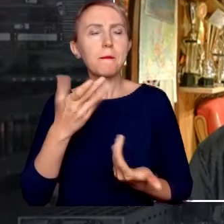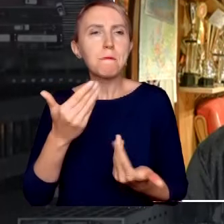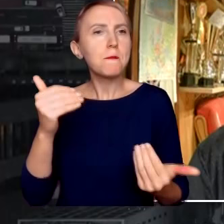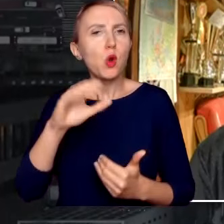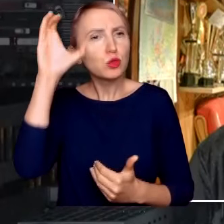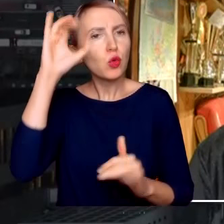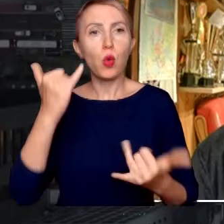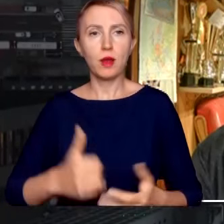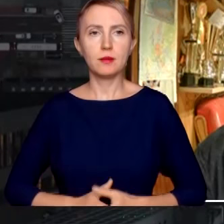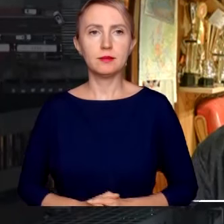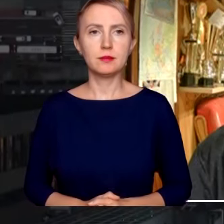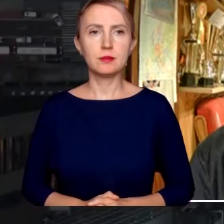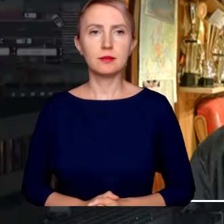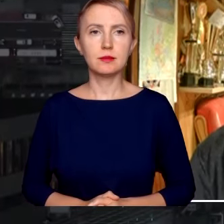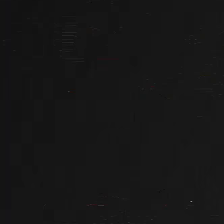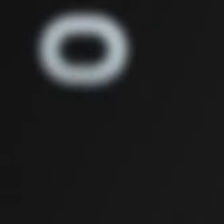spojrzeć.